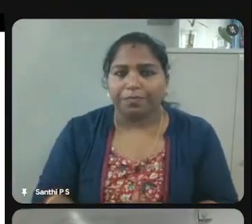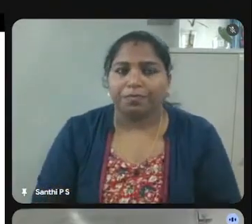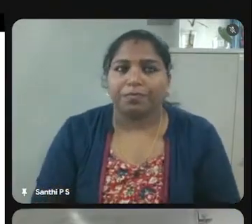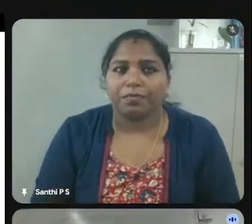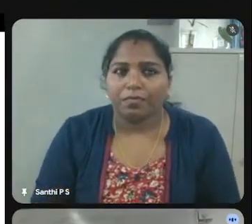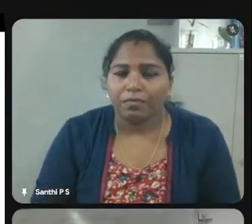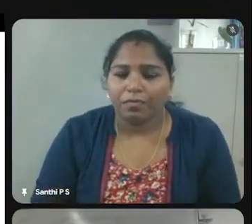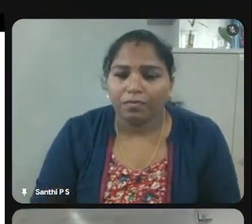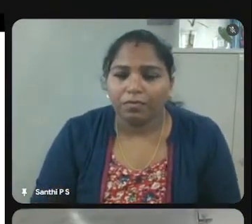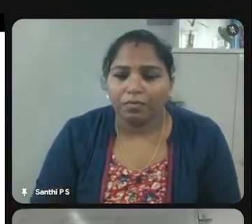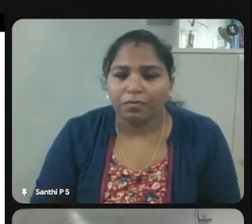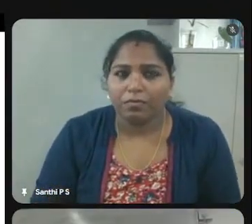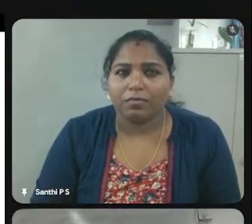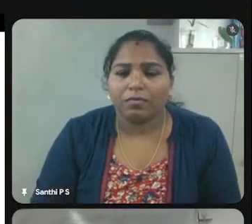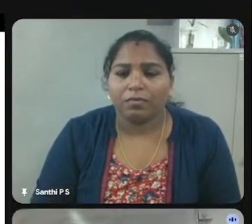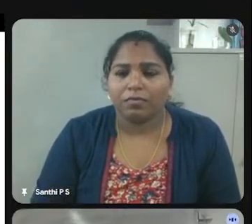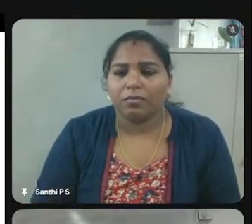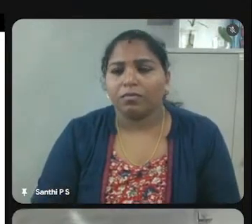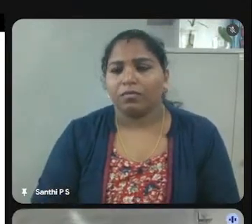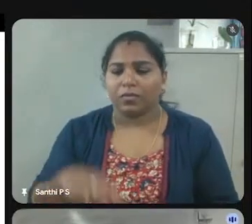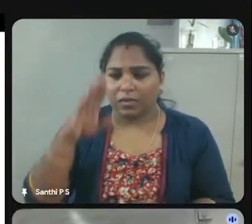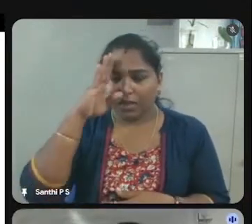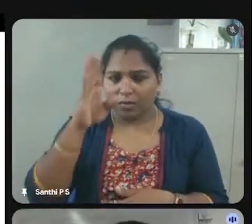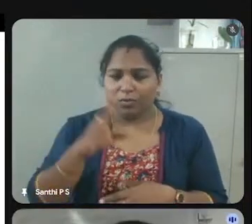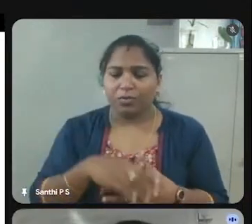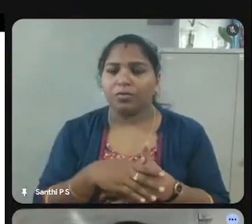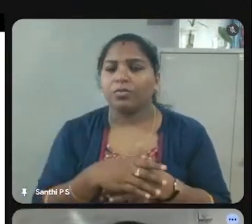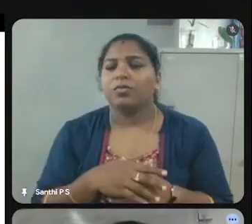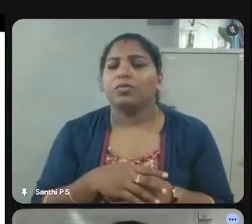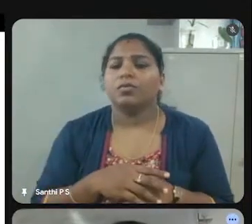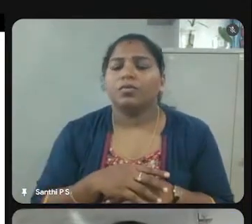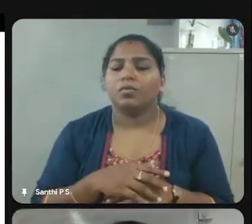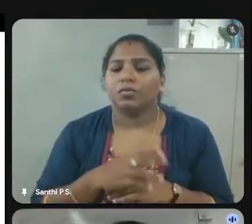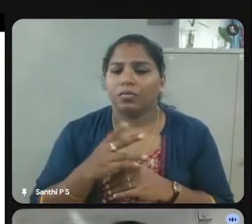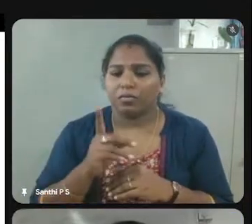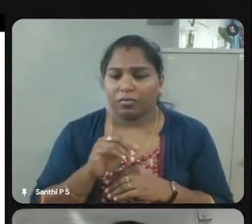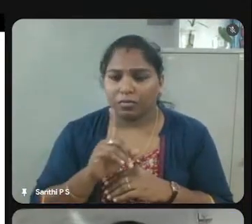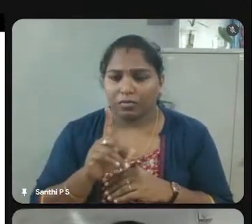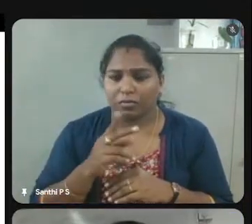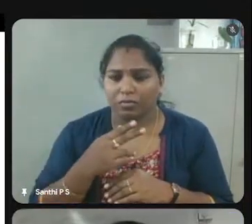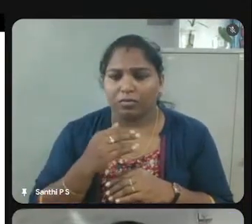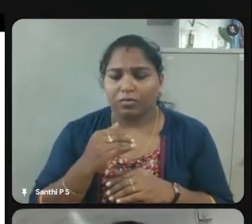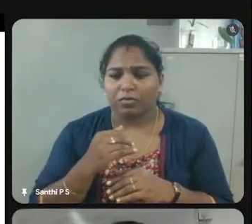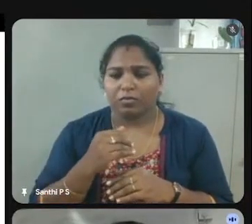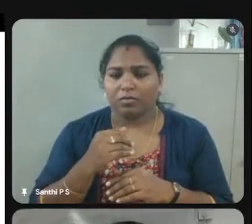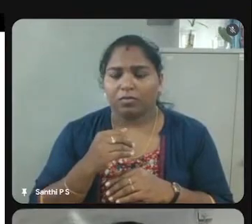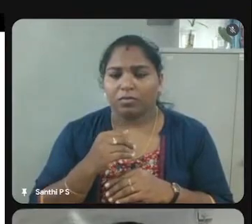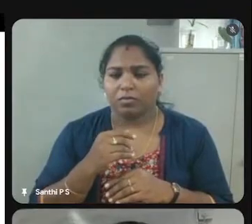താങ്ക് യു മാം. ഹലോ മാം. ഹലോ. പറയൂ. ഹലോ. ഞാൻ 17